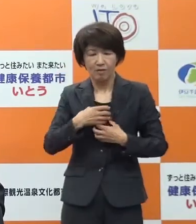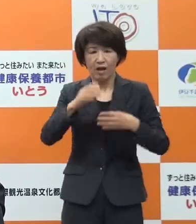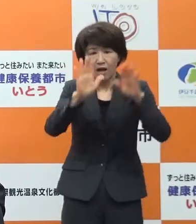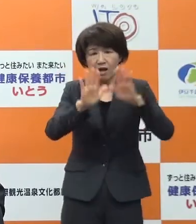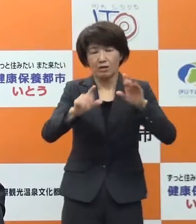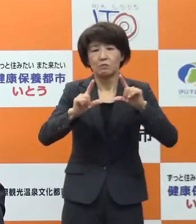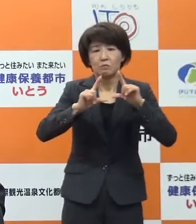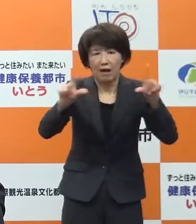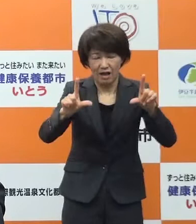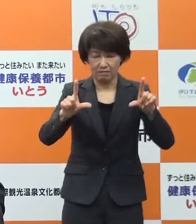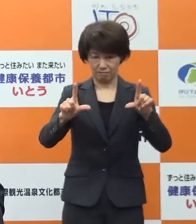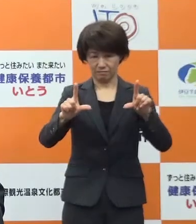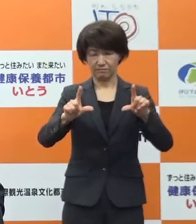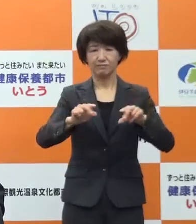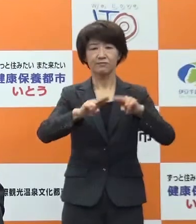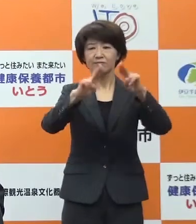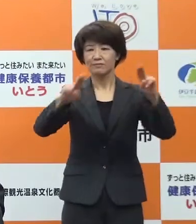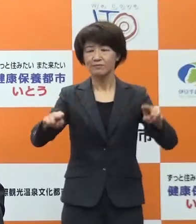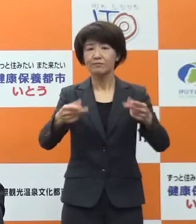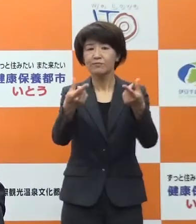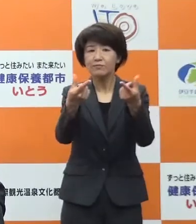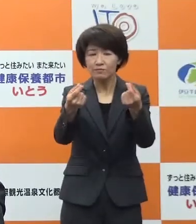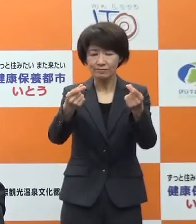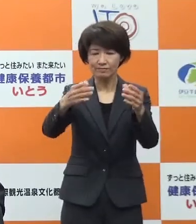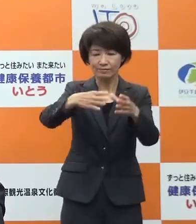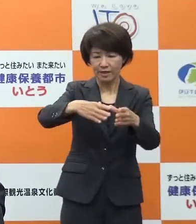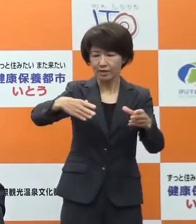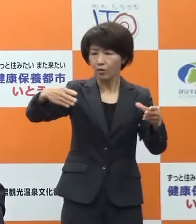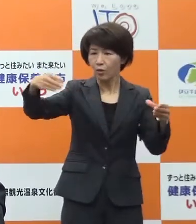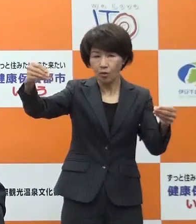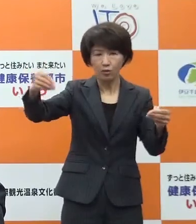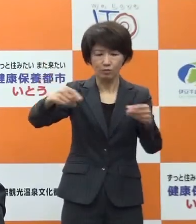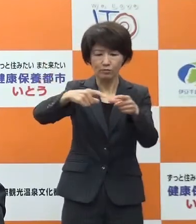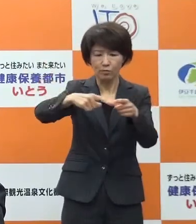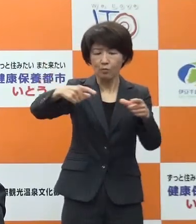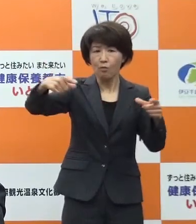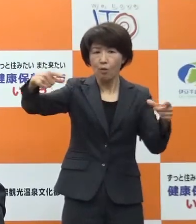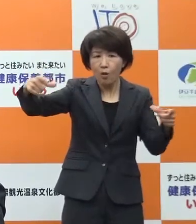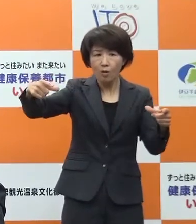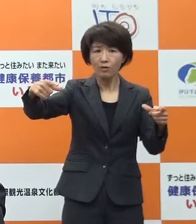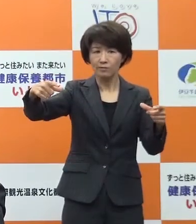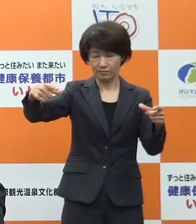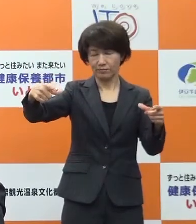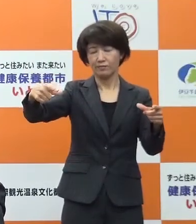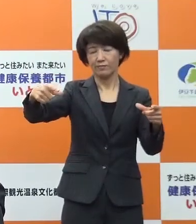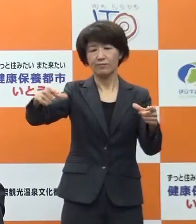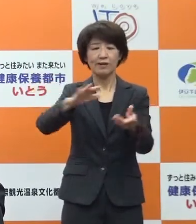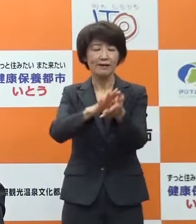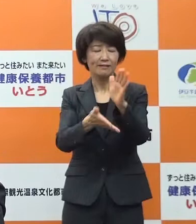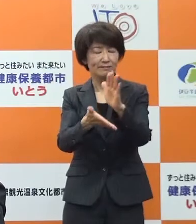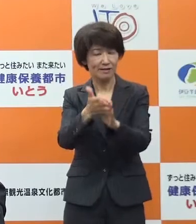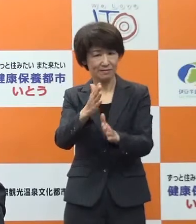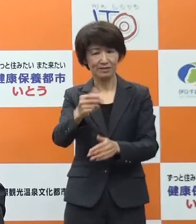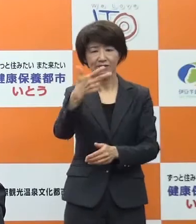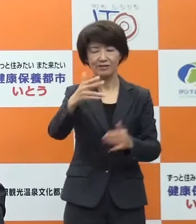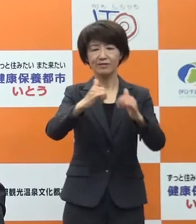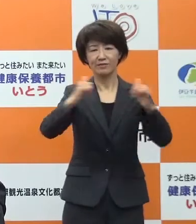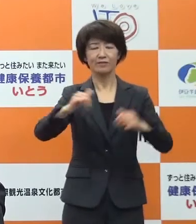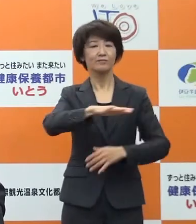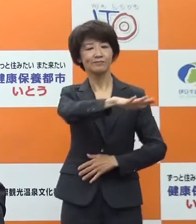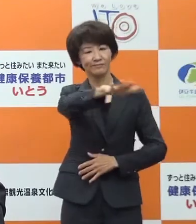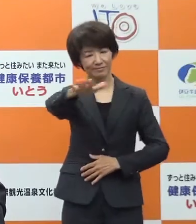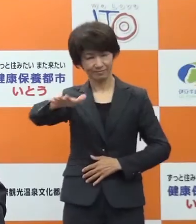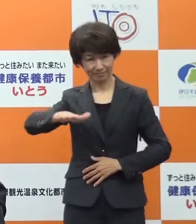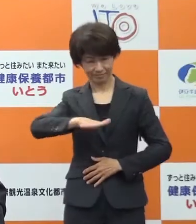態宣言が静岡県を含む全国に拡大されたことにより、改めて市民の